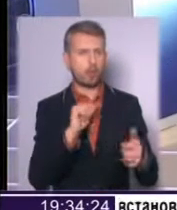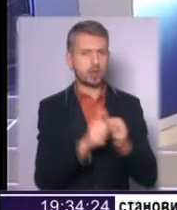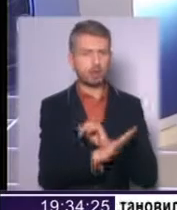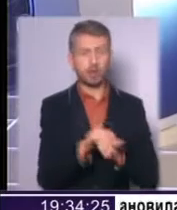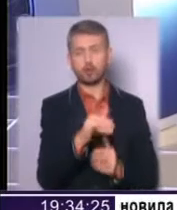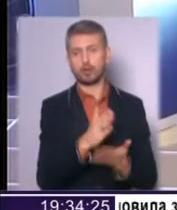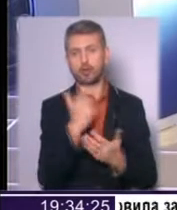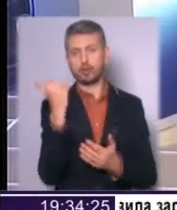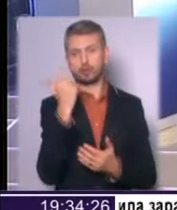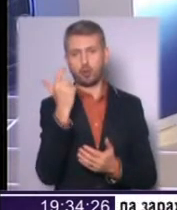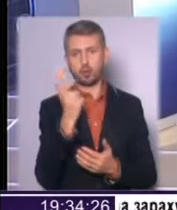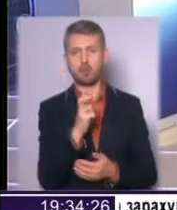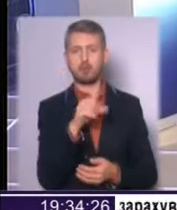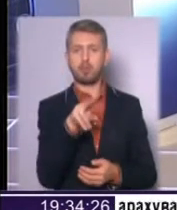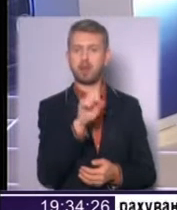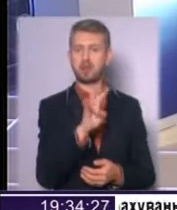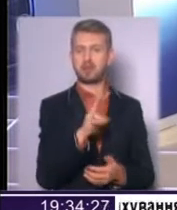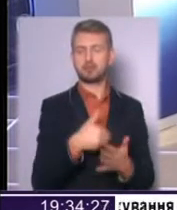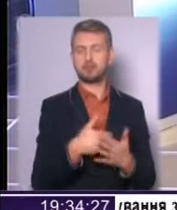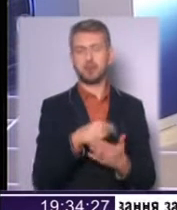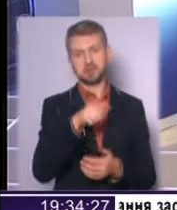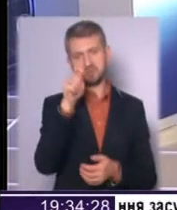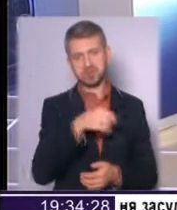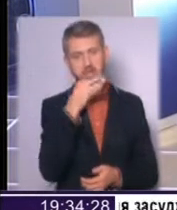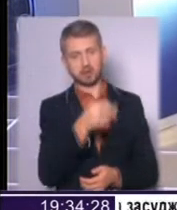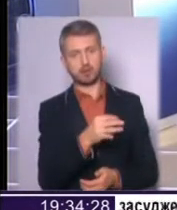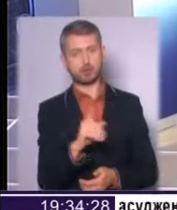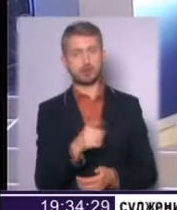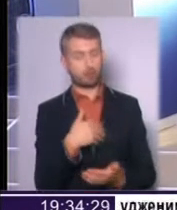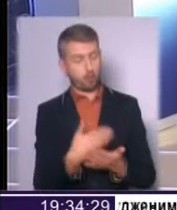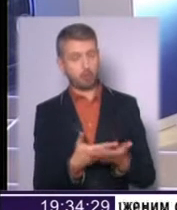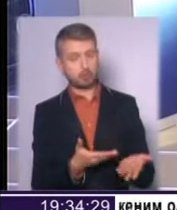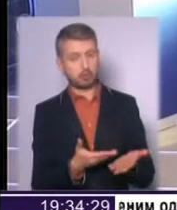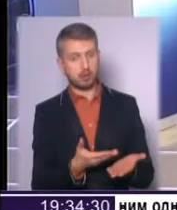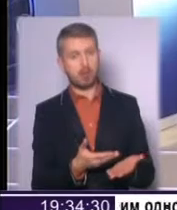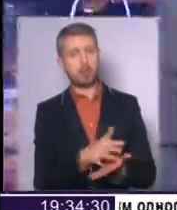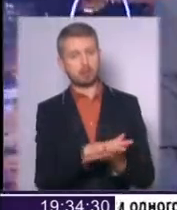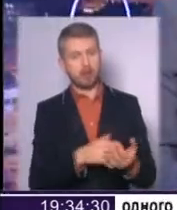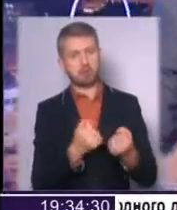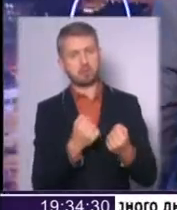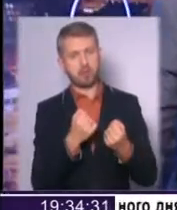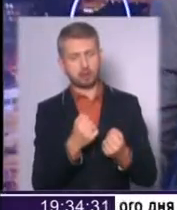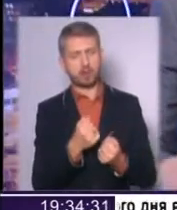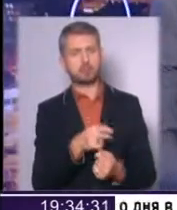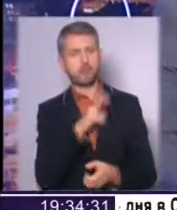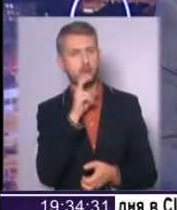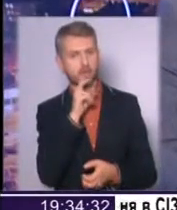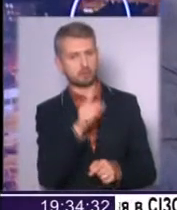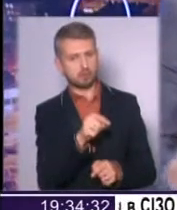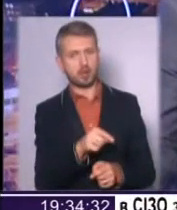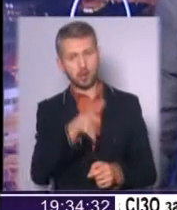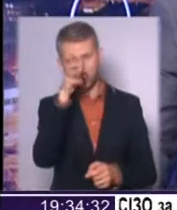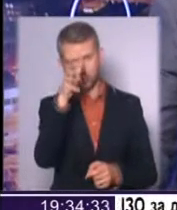на парламент, так, яким тут говорити? Про що тут, кому тут доповідати? Тут всі сидять як барани, і що хоче, то він розкаже. Він